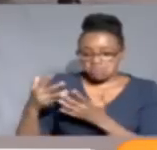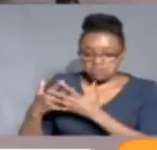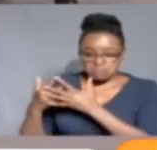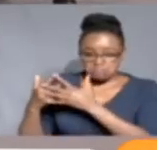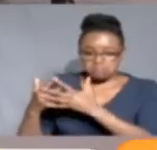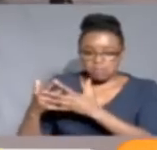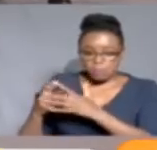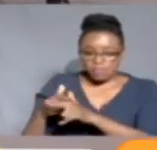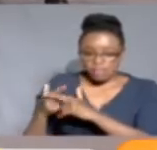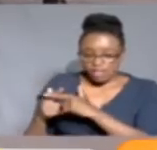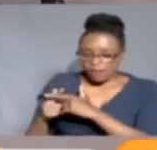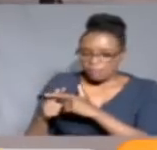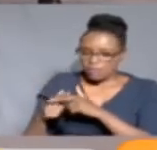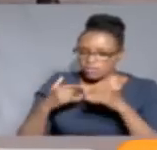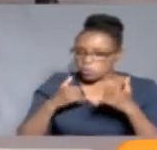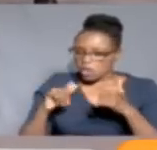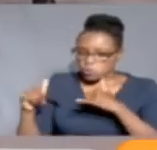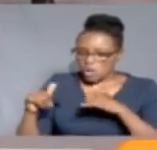Nikaenda